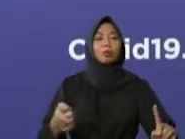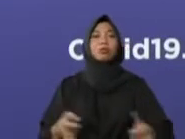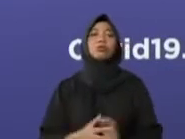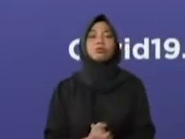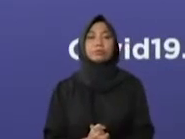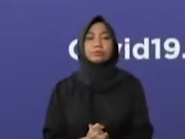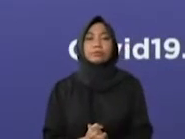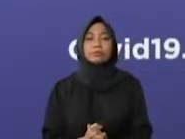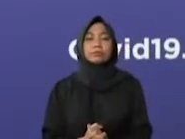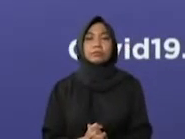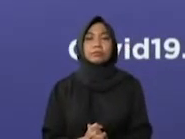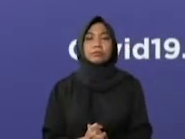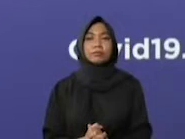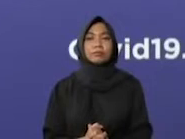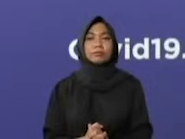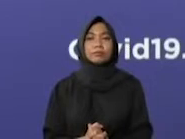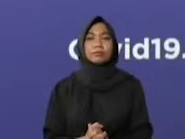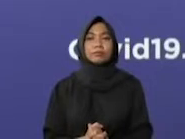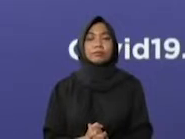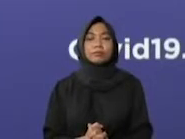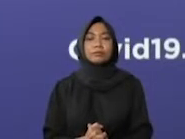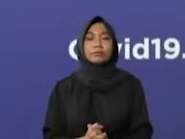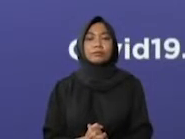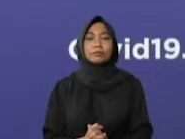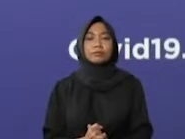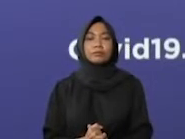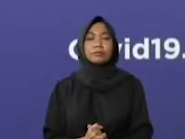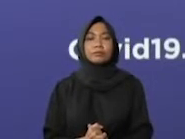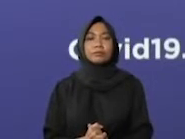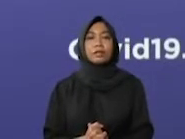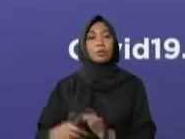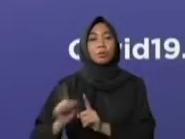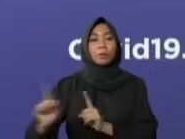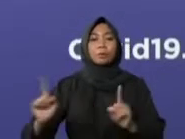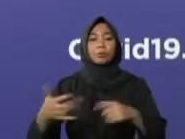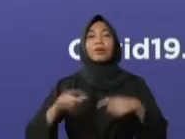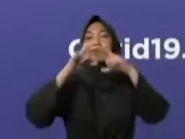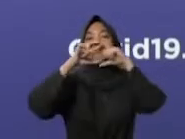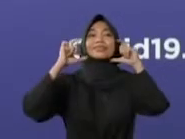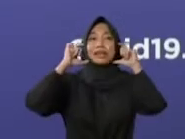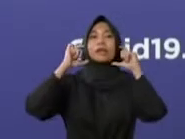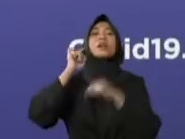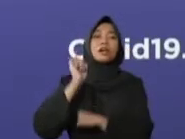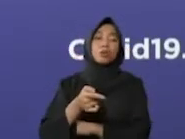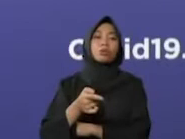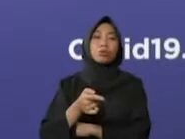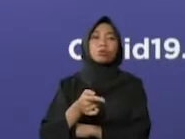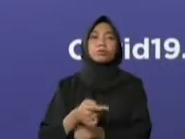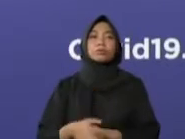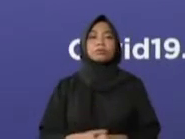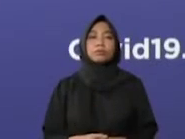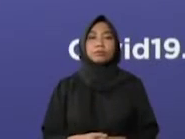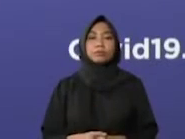agar kita terhindar dari kemungkinan tertular biasakan menggunakan masker menggunakan